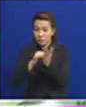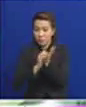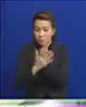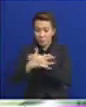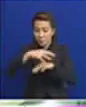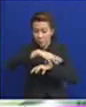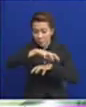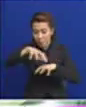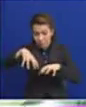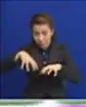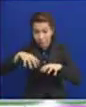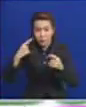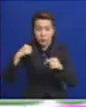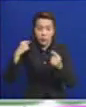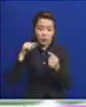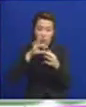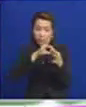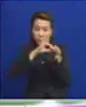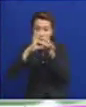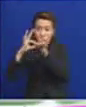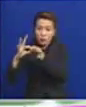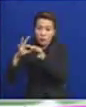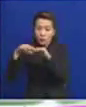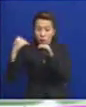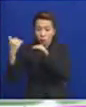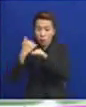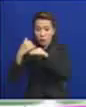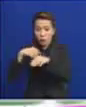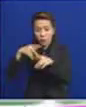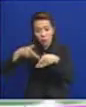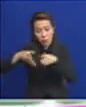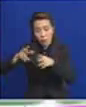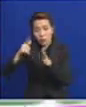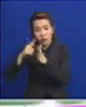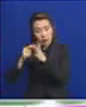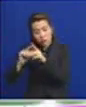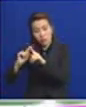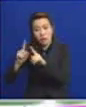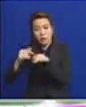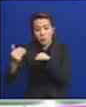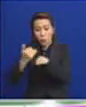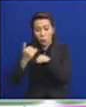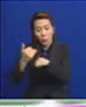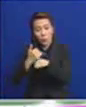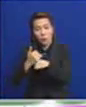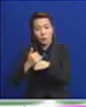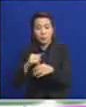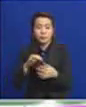และเลนจักรยานเชื่อมต่อสวนเบญจกิติโรงงานยาสูบสวนลุมพินี